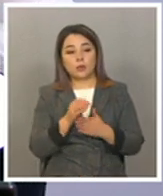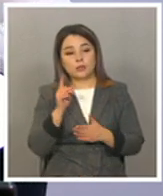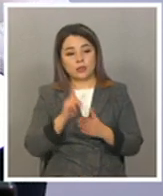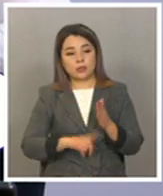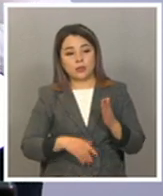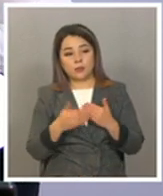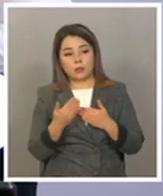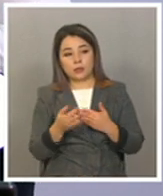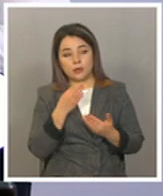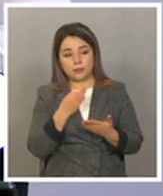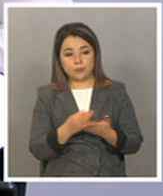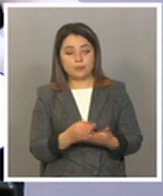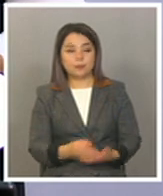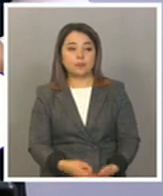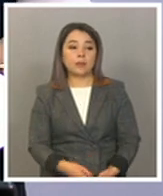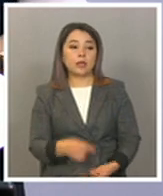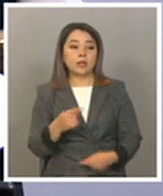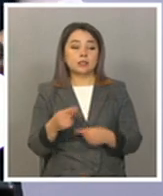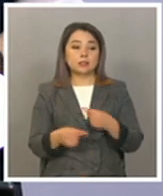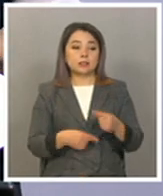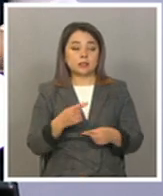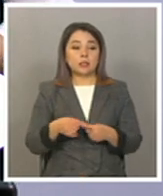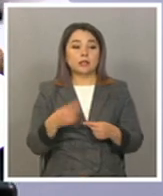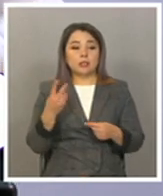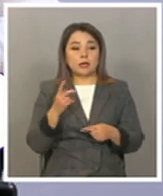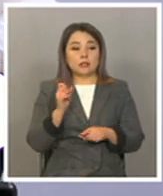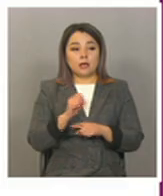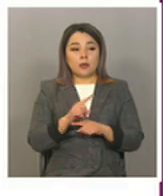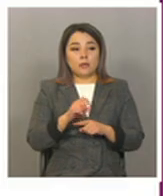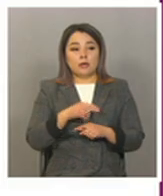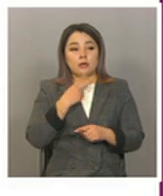сенемін. Келесі екінші тапсырмамыз.